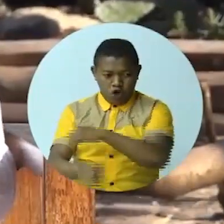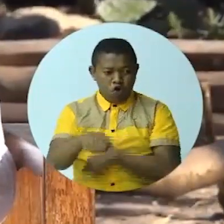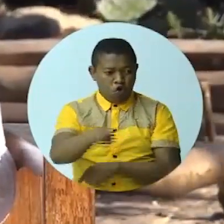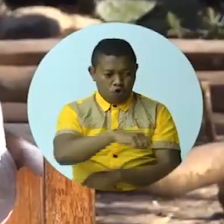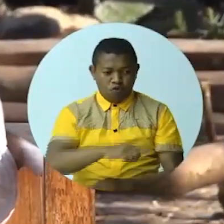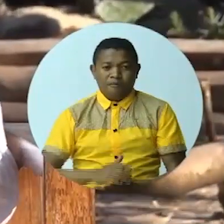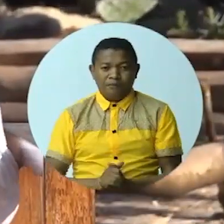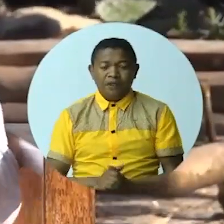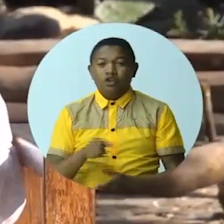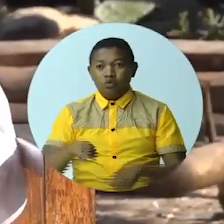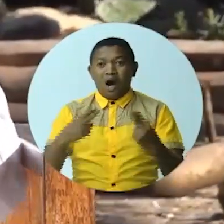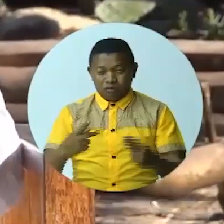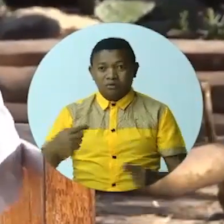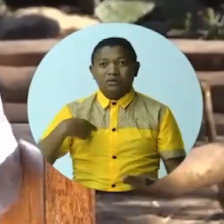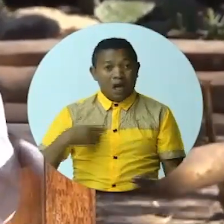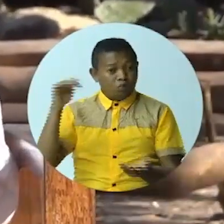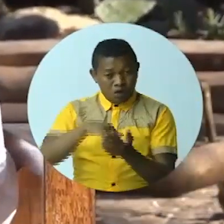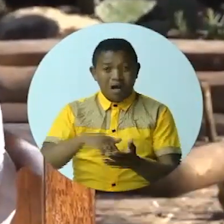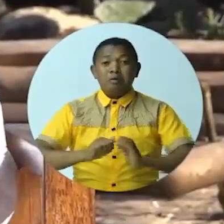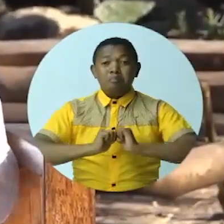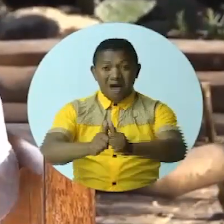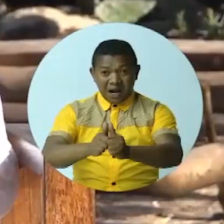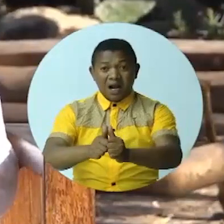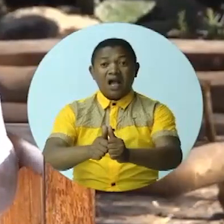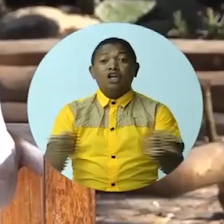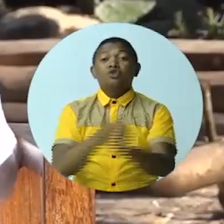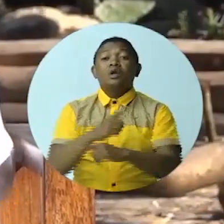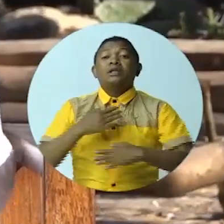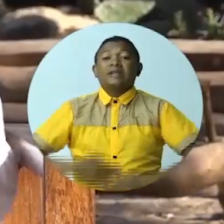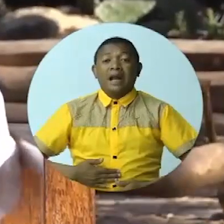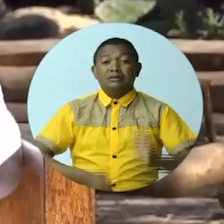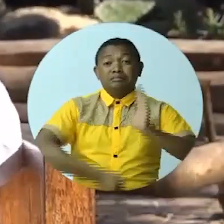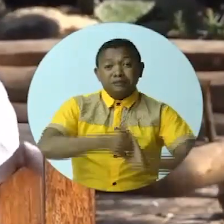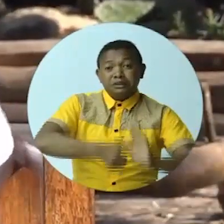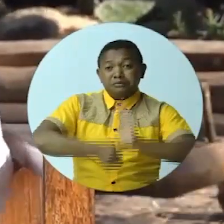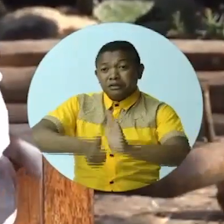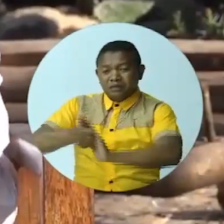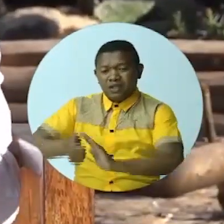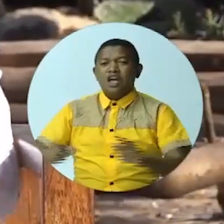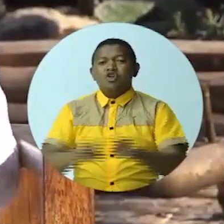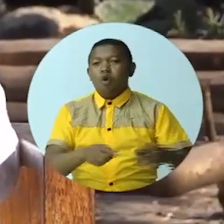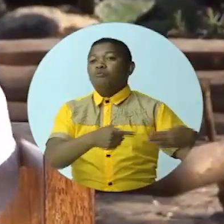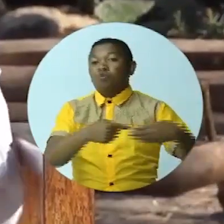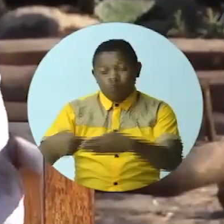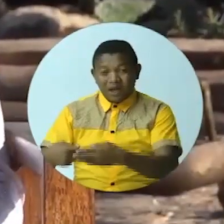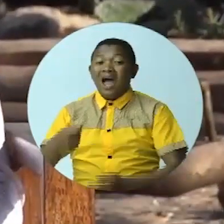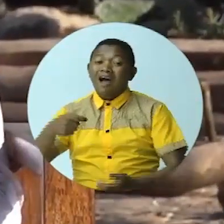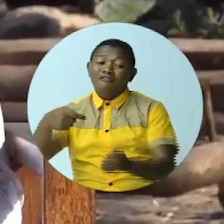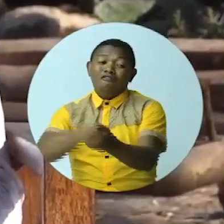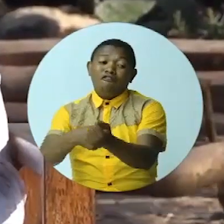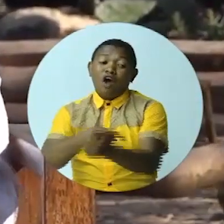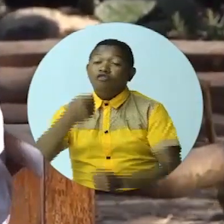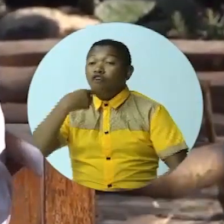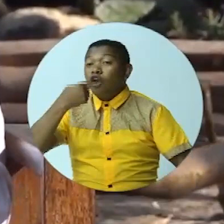miaraka amin'ny ministera isan-tokana mitondra fanafody, ao ny serôma, ao ny magnesium, ao ny